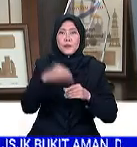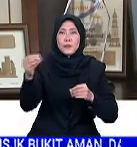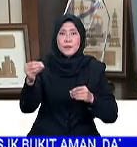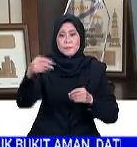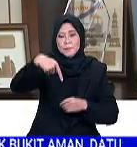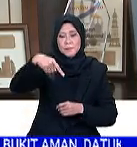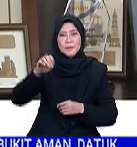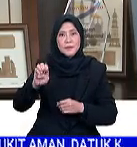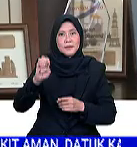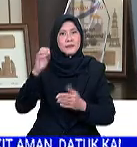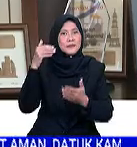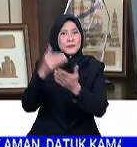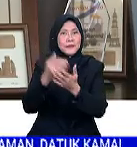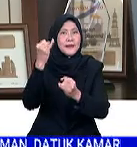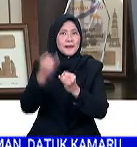bagi akhir tahun